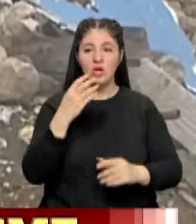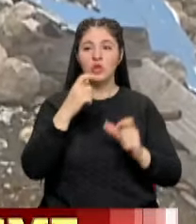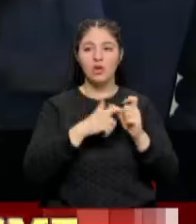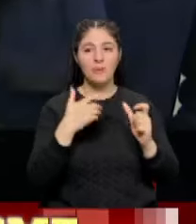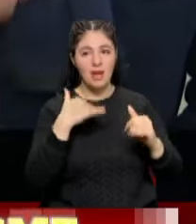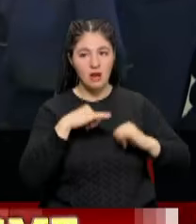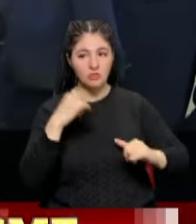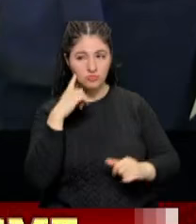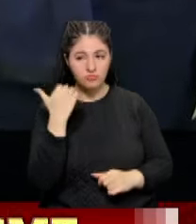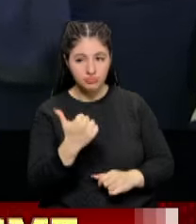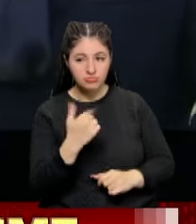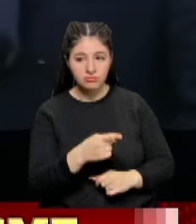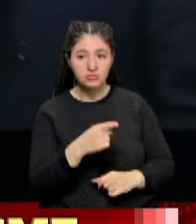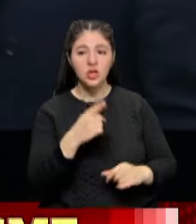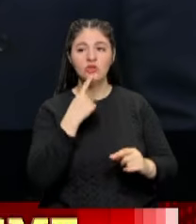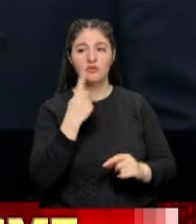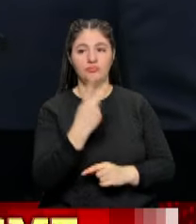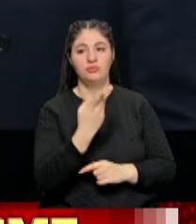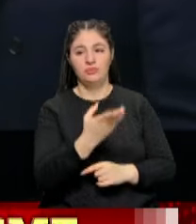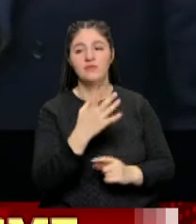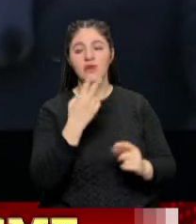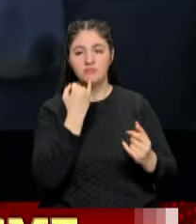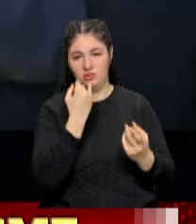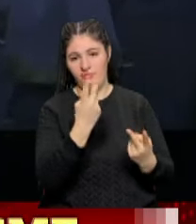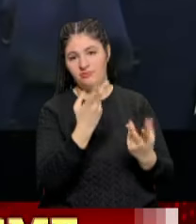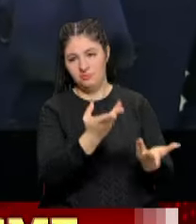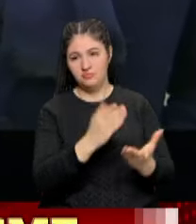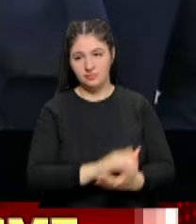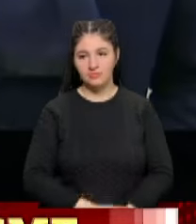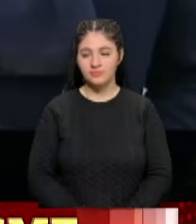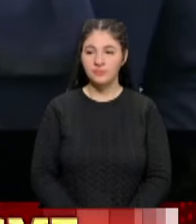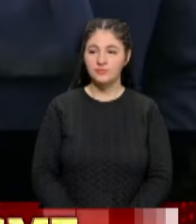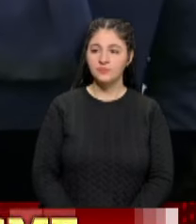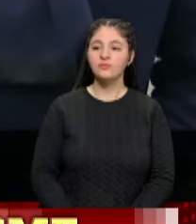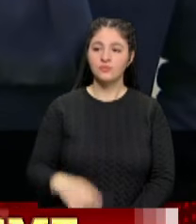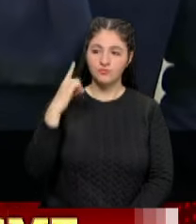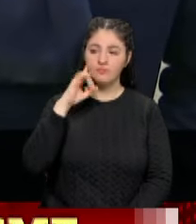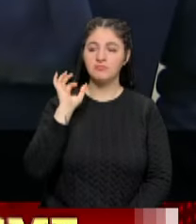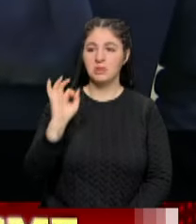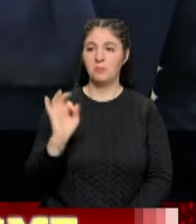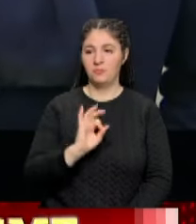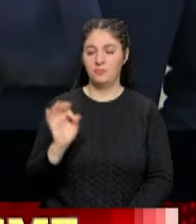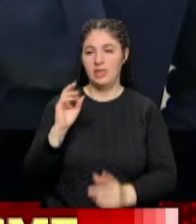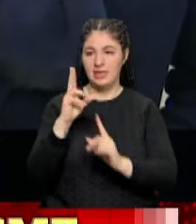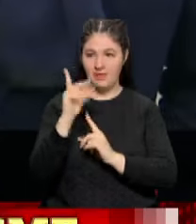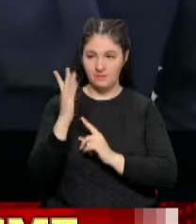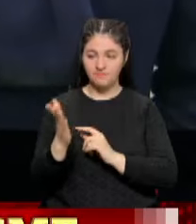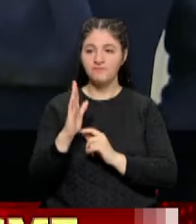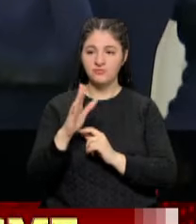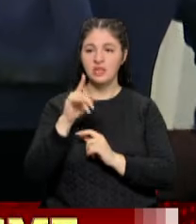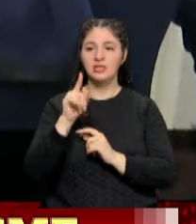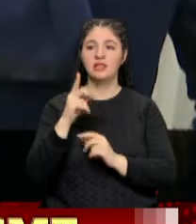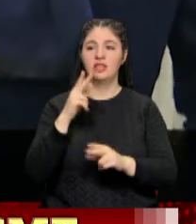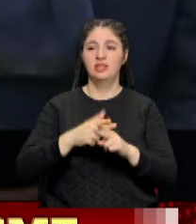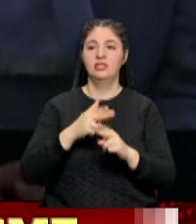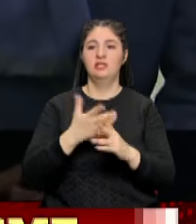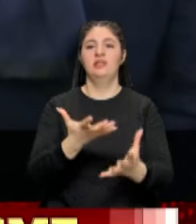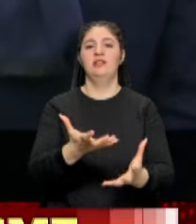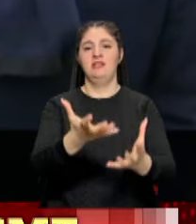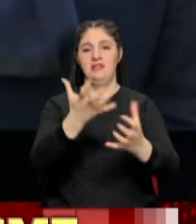beni rahatça duyabiliyor musun? Söz sende ve konuğunda. Duyuyorum İlker. Senden de hızlıca